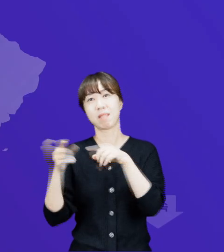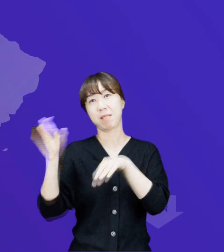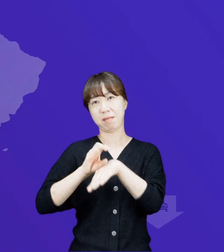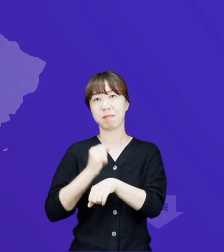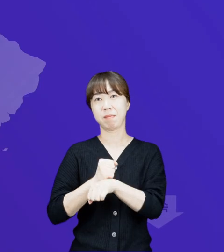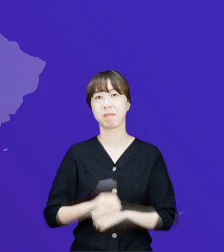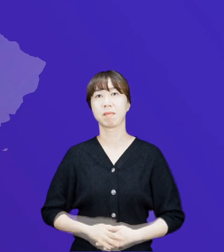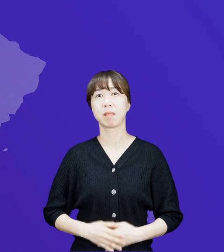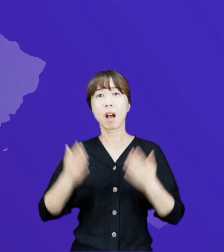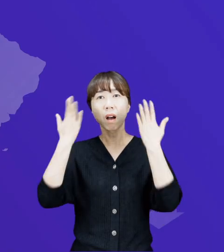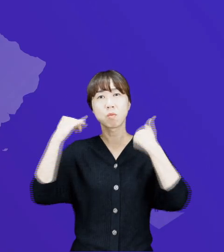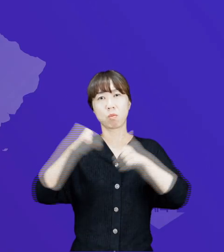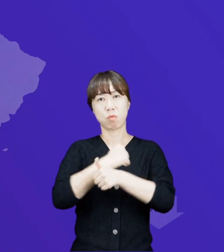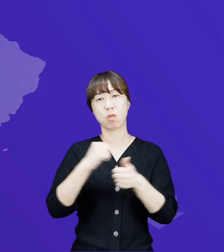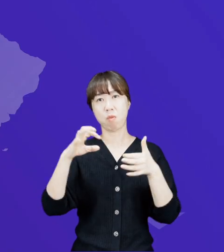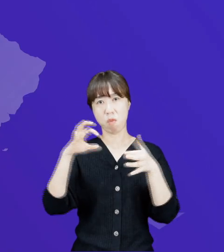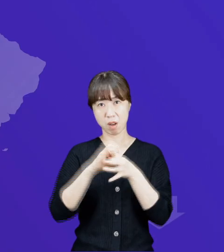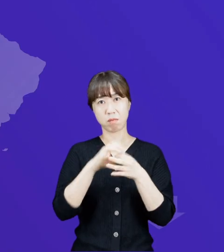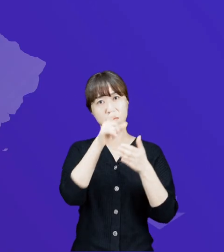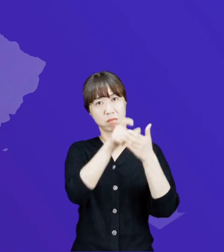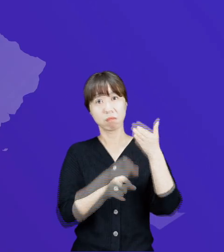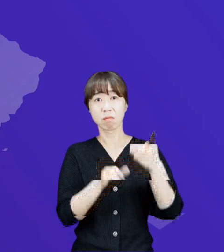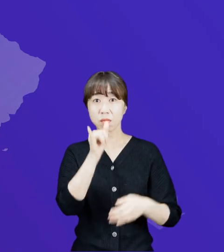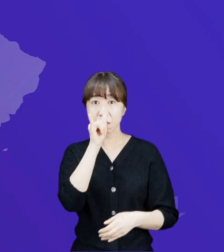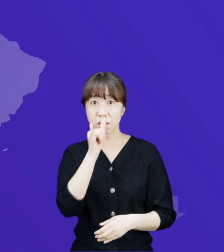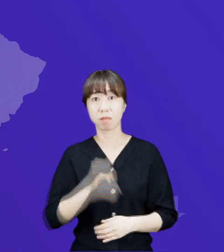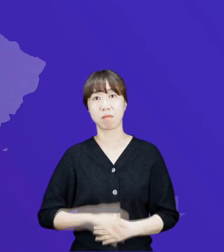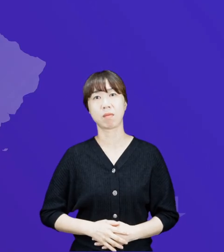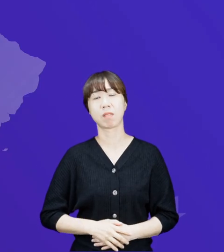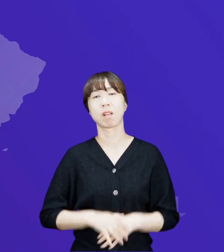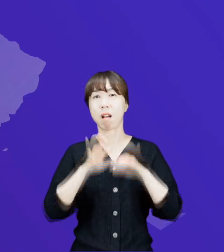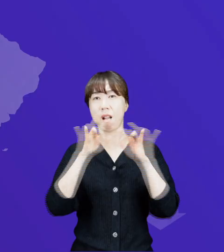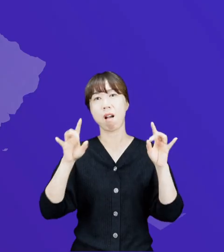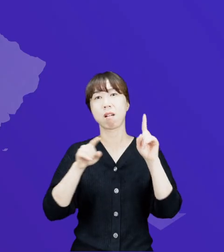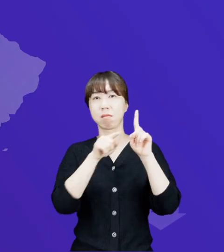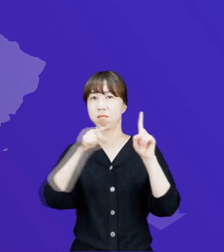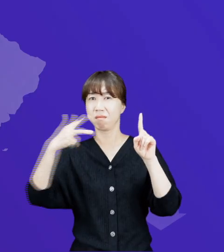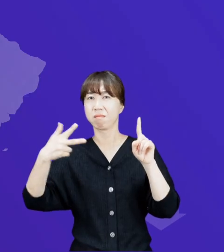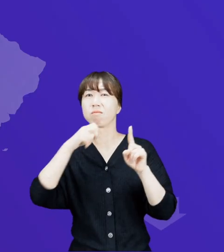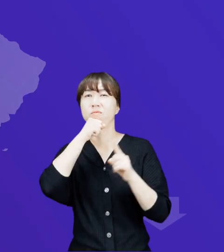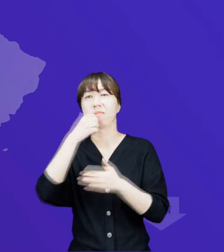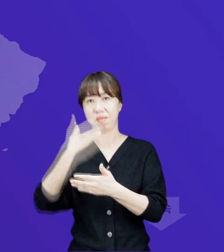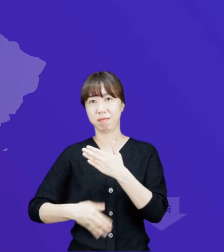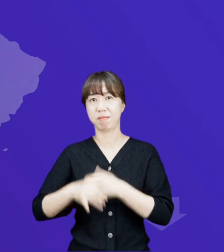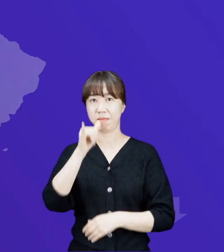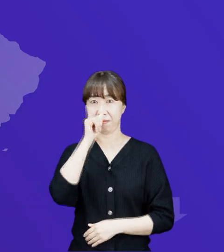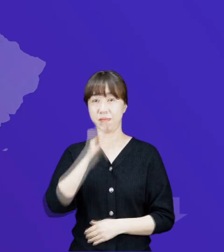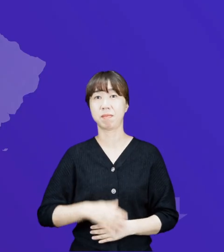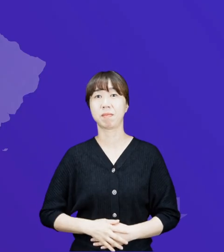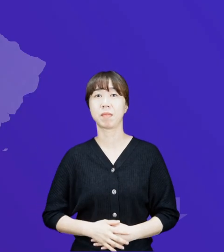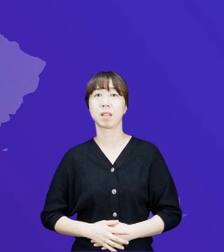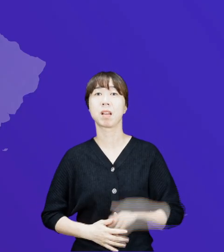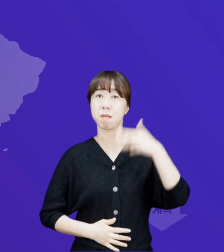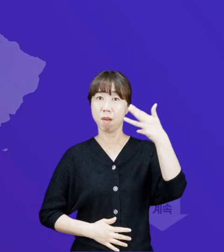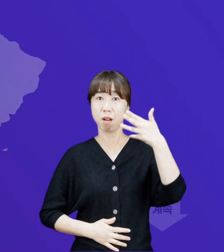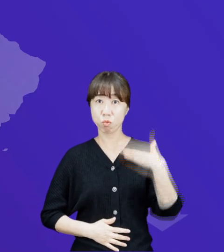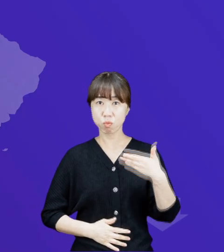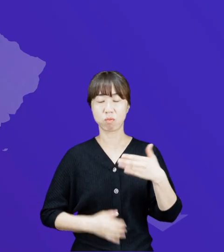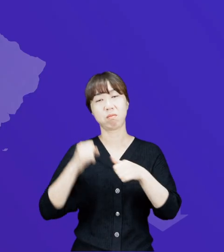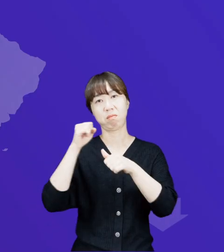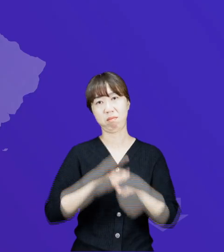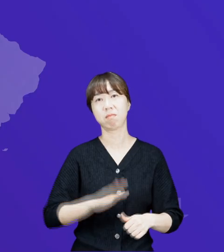학교폭력 관련 기재사항이 있을 경우 각 호수에 따라 최종 점수에서 감점 처리하며 8에서 9호 시 부적격